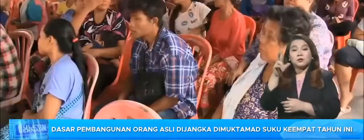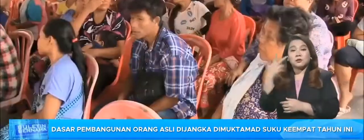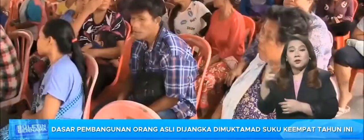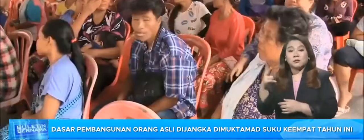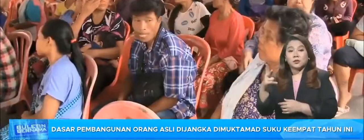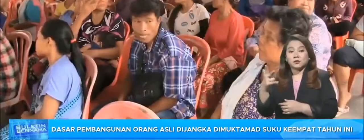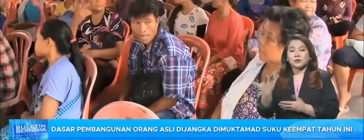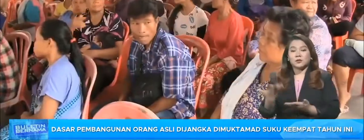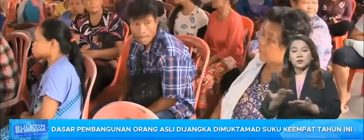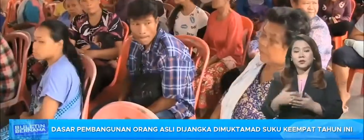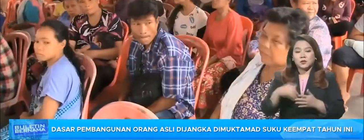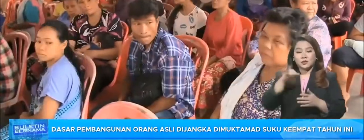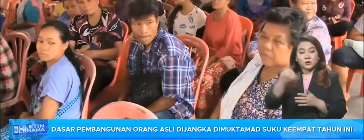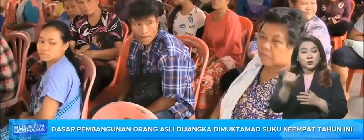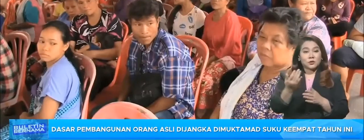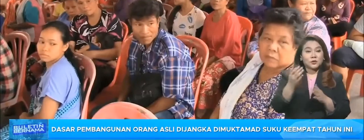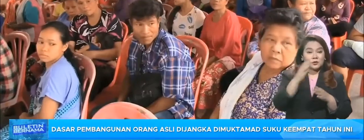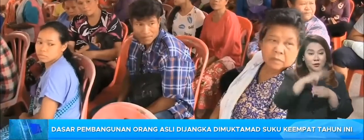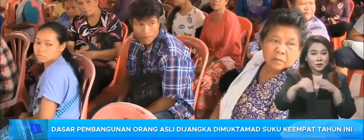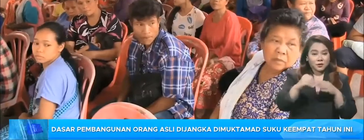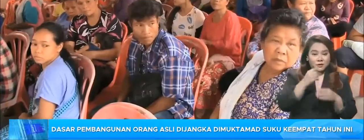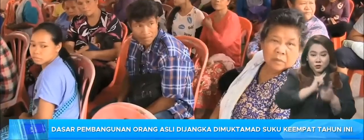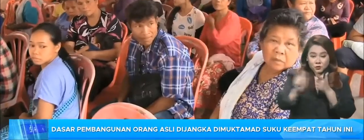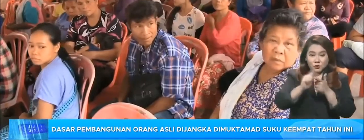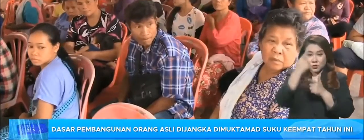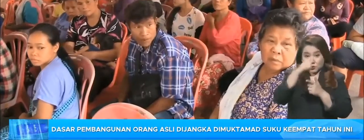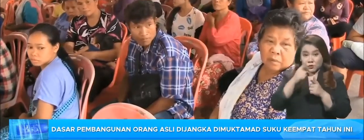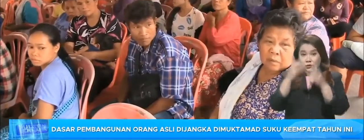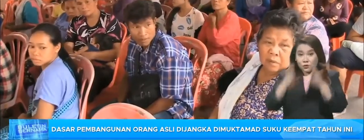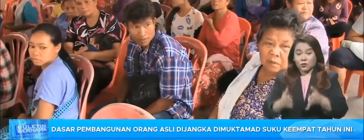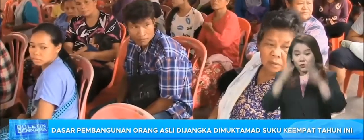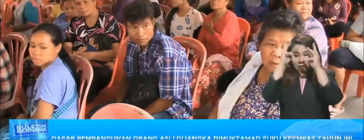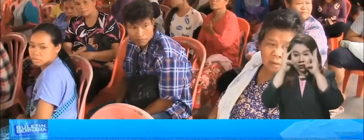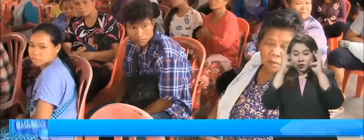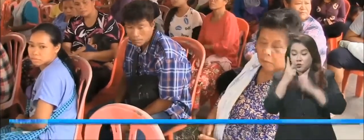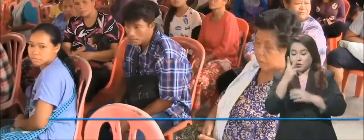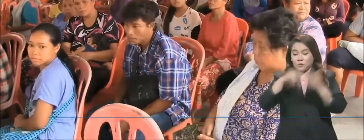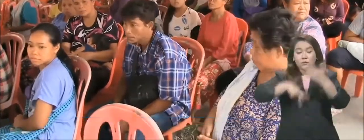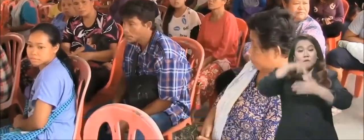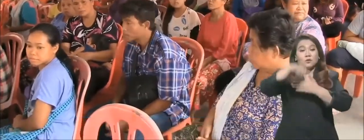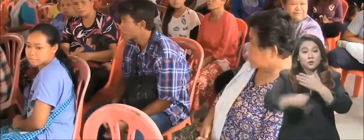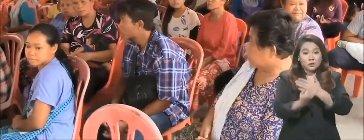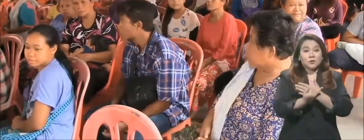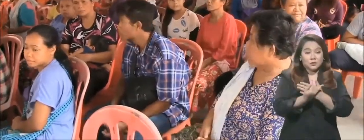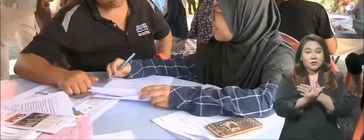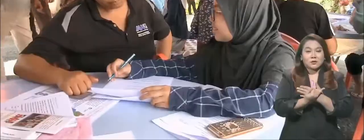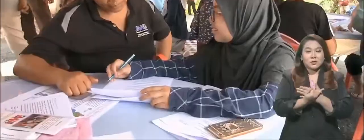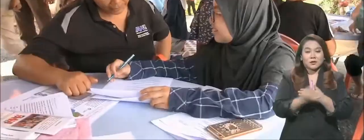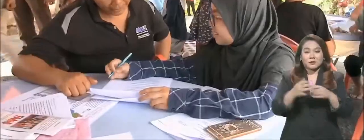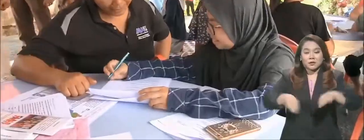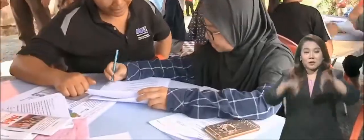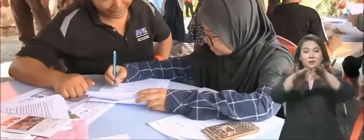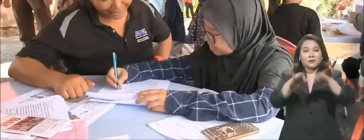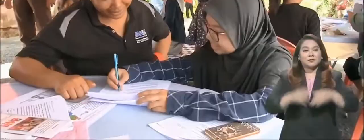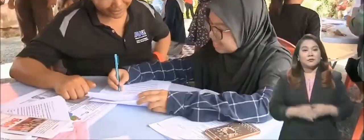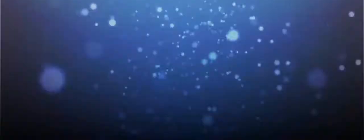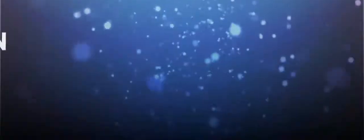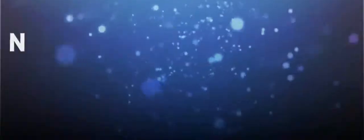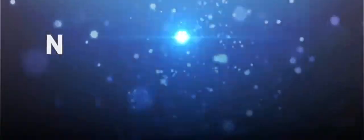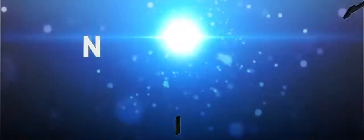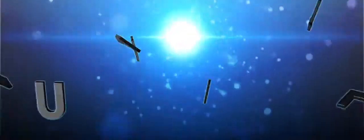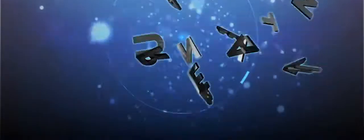8juta ligue2 Khan untuk jagoan bagi pelaksanaan 52 Project utama di perkampungan orang asli yang